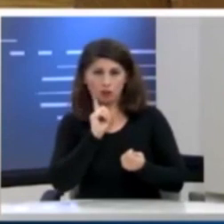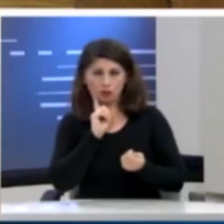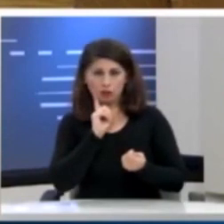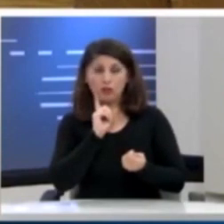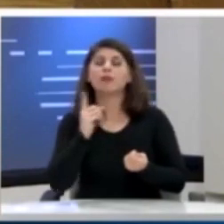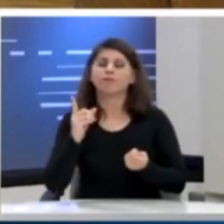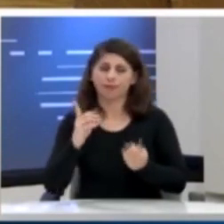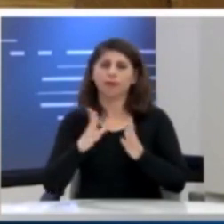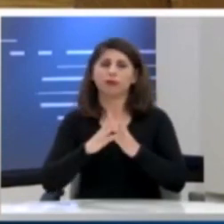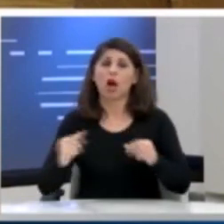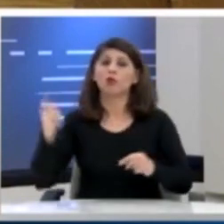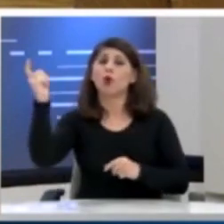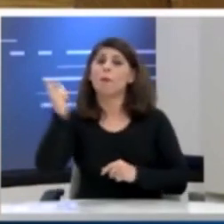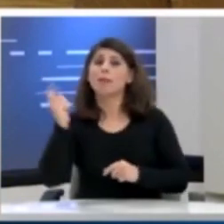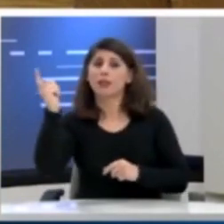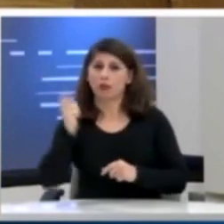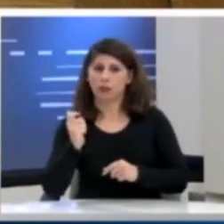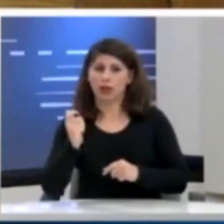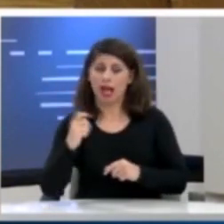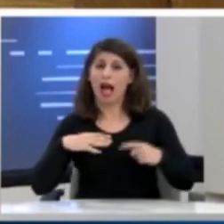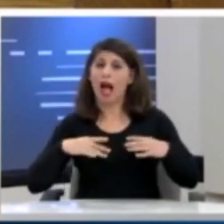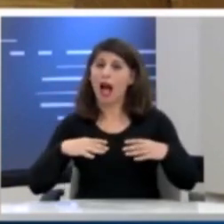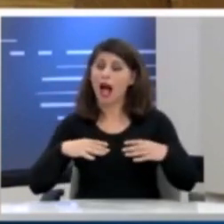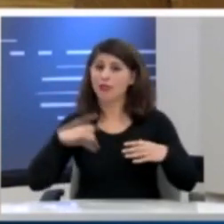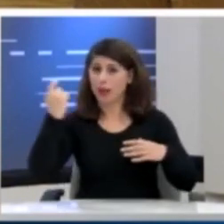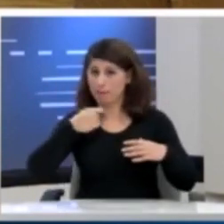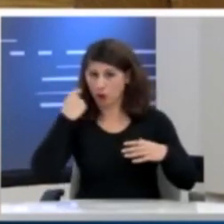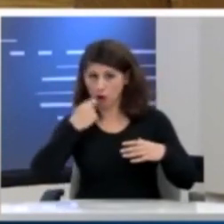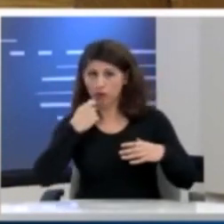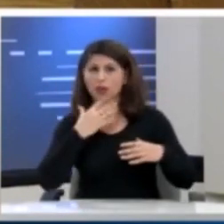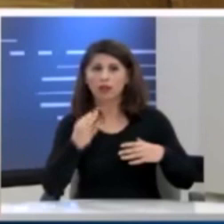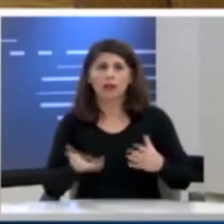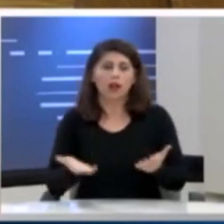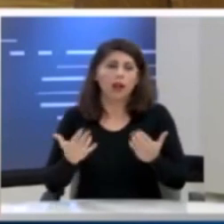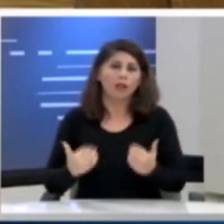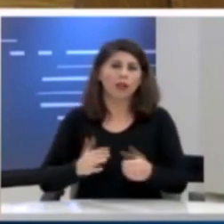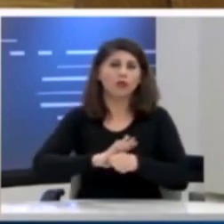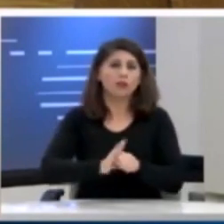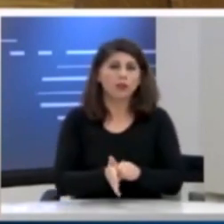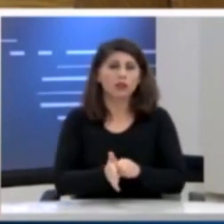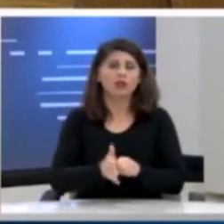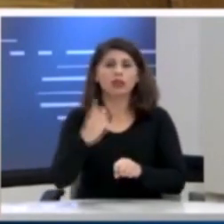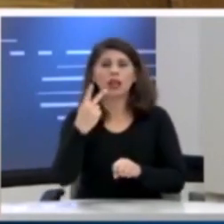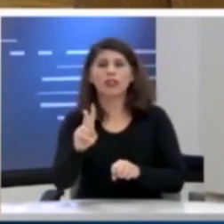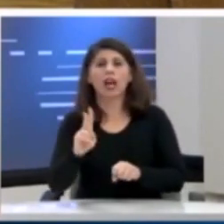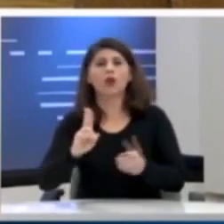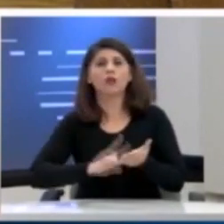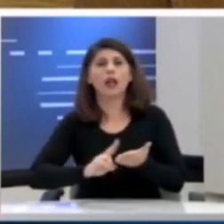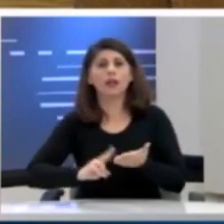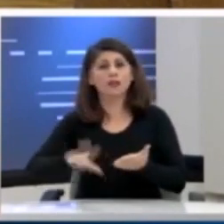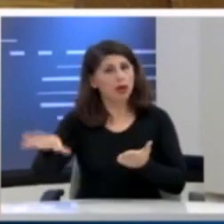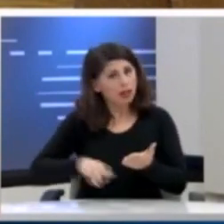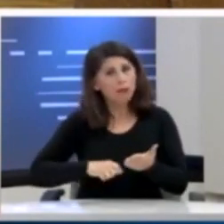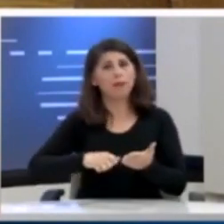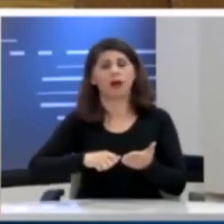οι οποίες χάνουν το επίδομα της άδειας μητρότητας γιατί δεν έχουν συμπληρώσει τα 200 ένσημα για